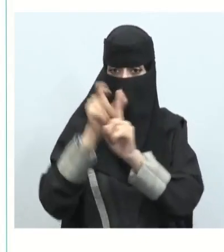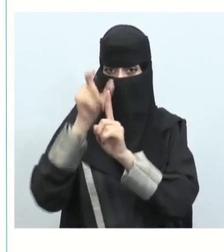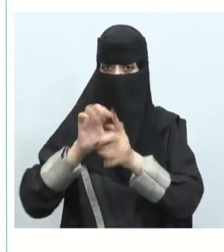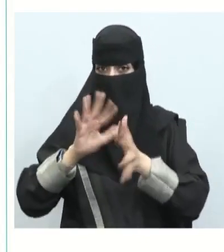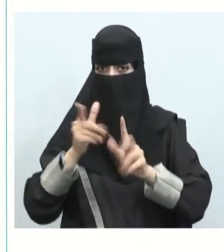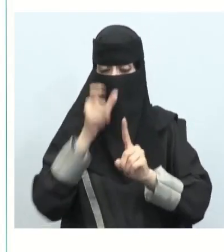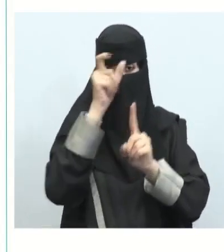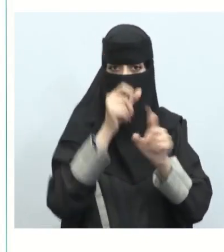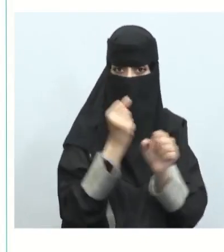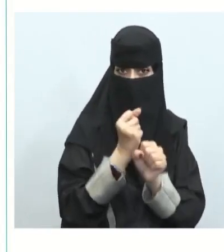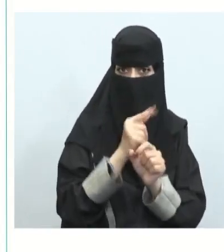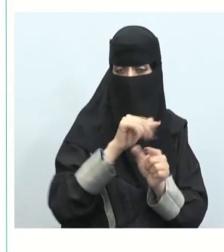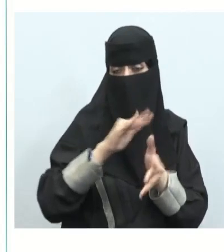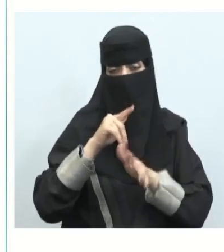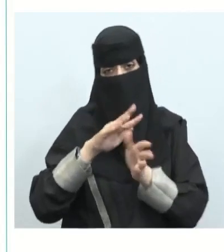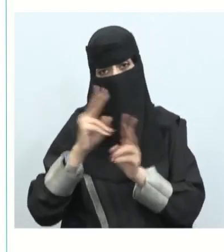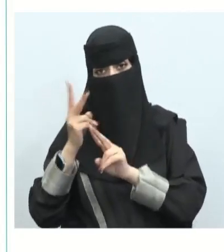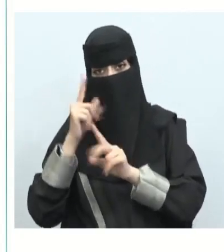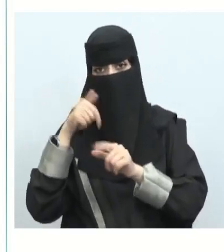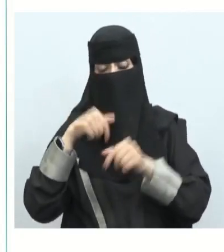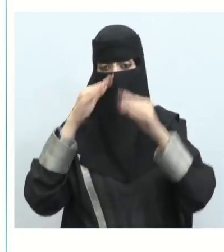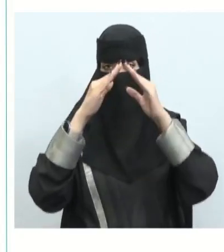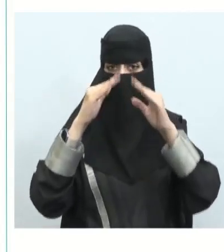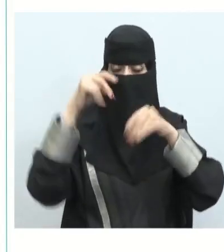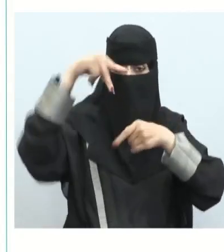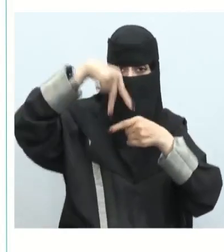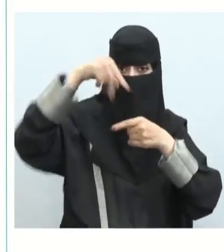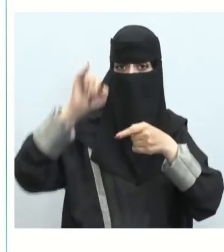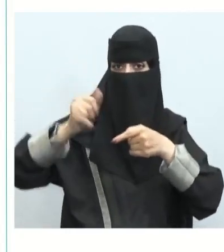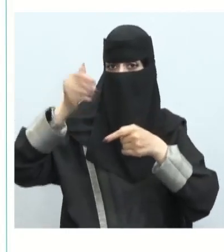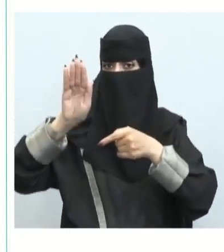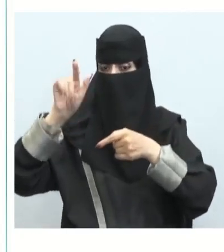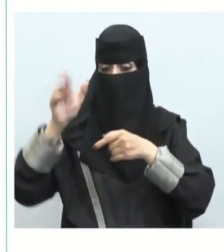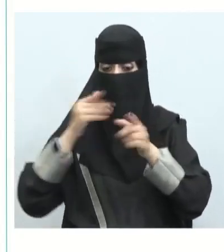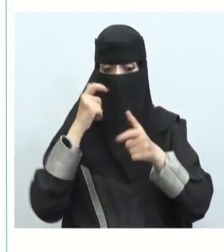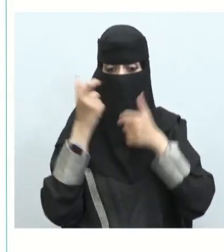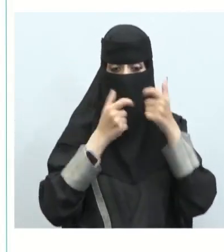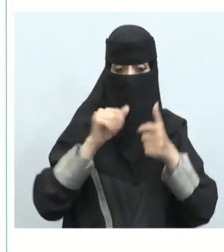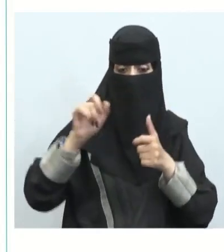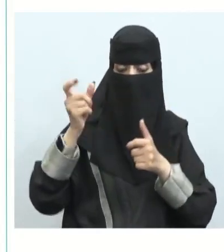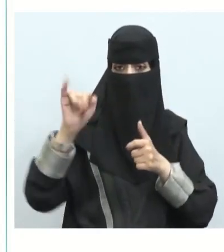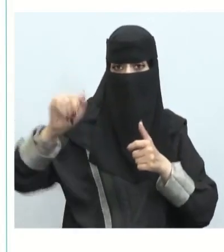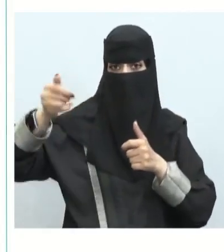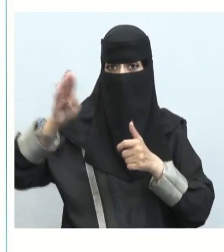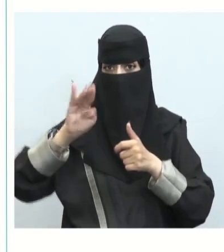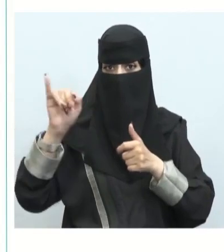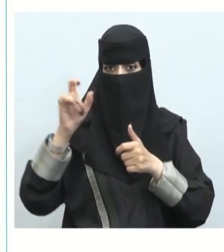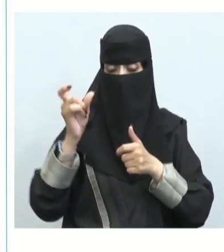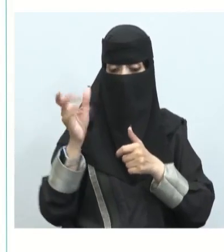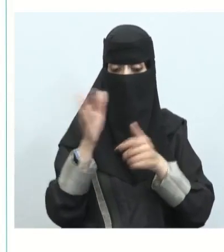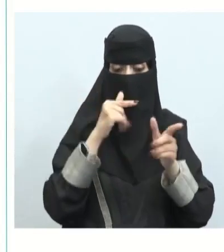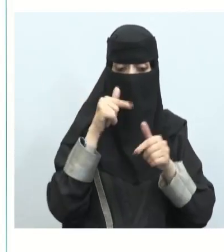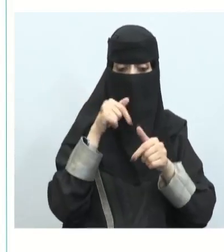موظفين او غيرهم بشكل عام ذكرنا هرم ماسلو ذكرنا نظريه ماكي لاند للاحتياجات ذكرنا نظريه العاملين